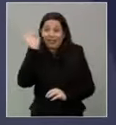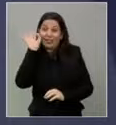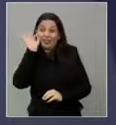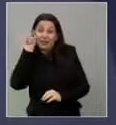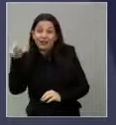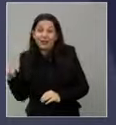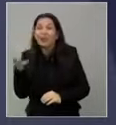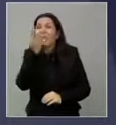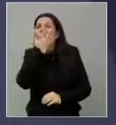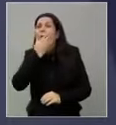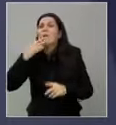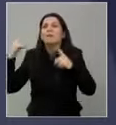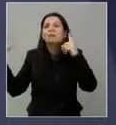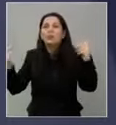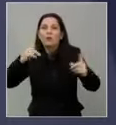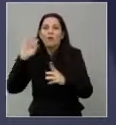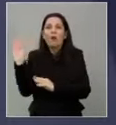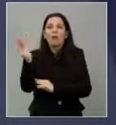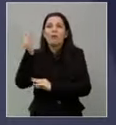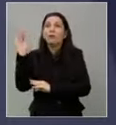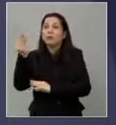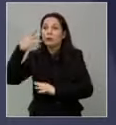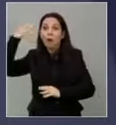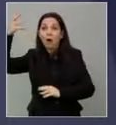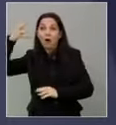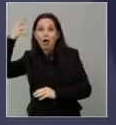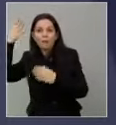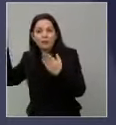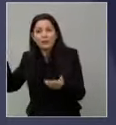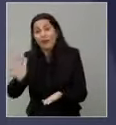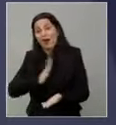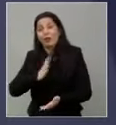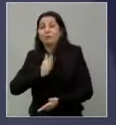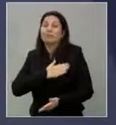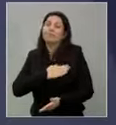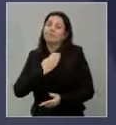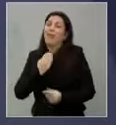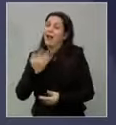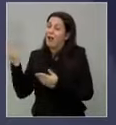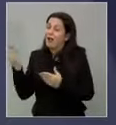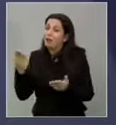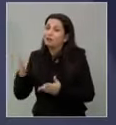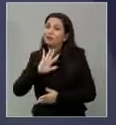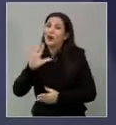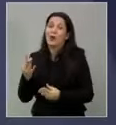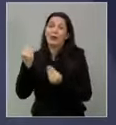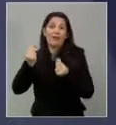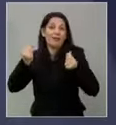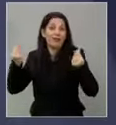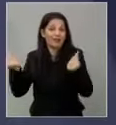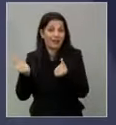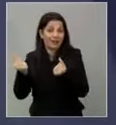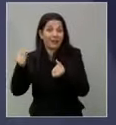πολιτισμό, τους πρωτοποριακούς επιστήμονες και τους φιλόξενους ανθρώπους της Θεσσαλονίκης. Είναι μια